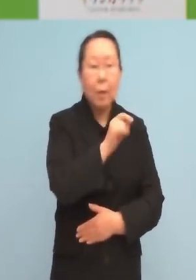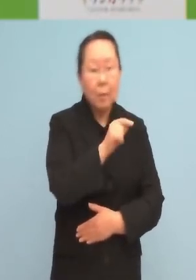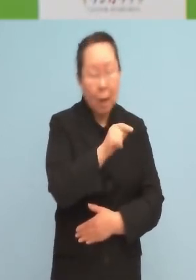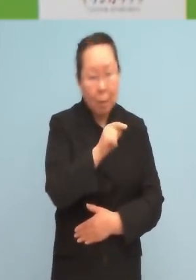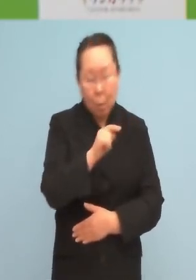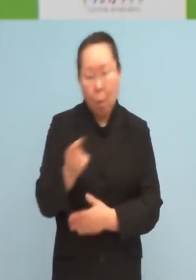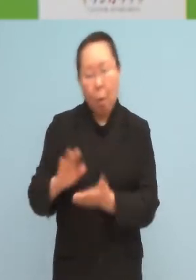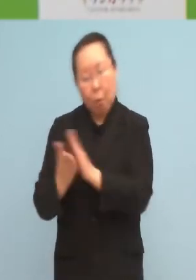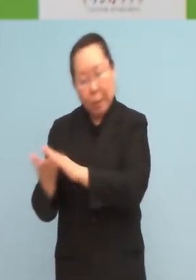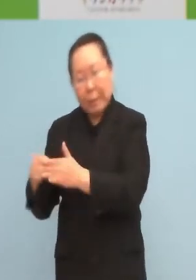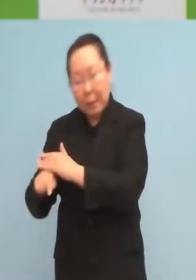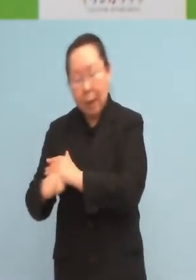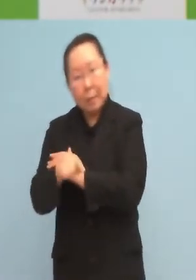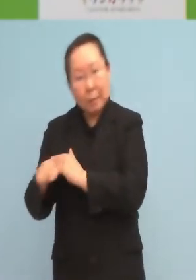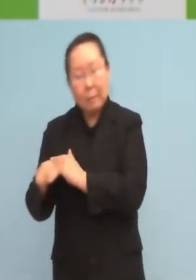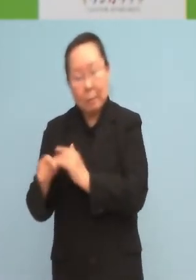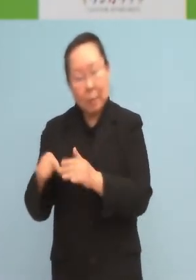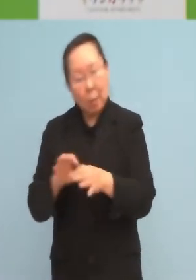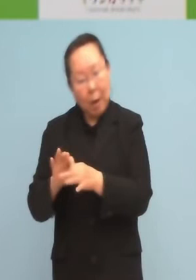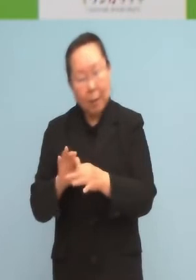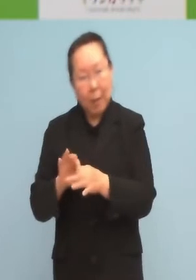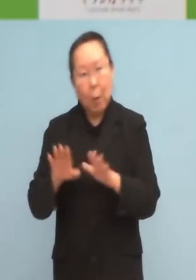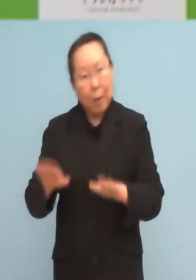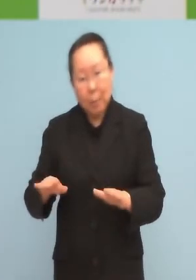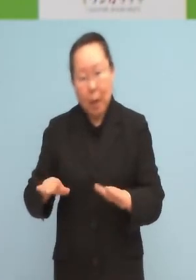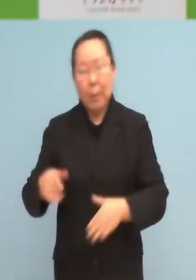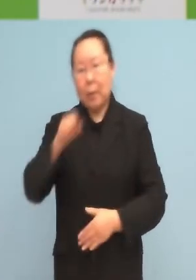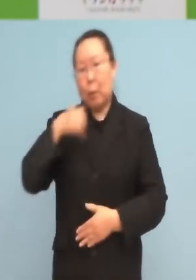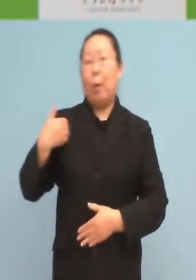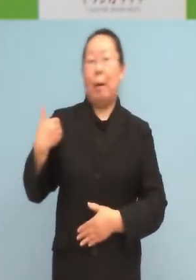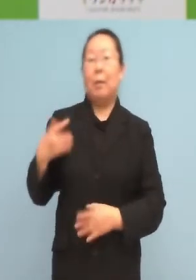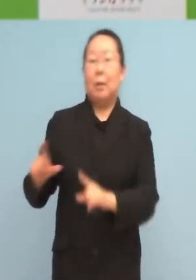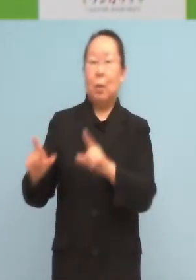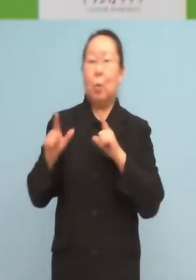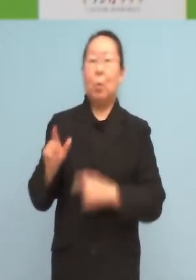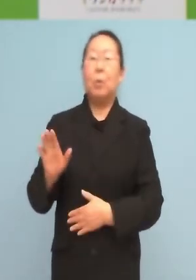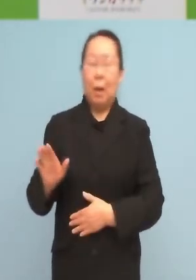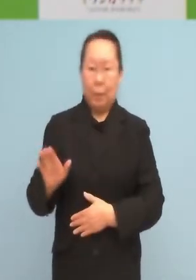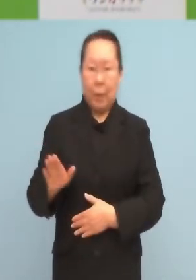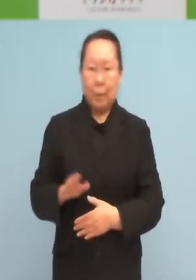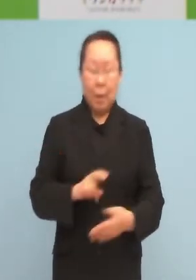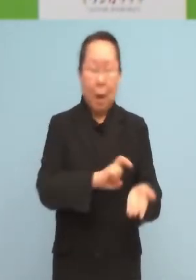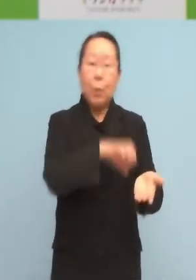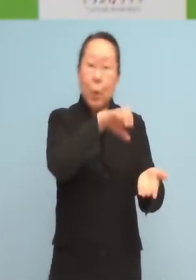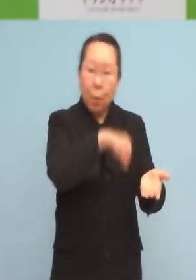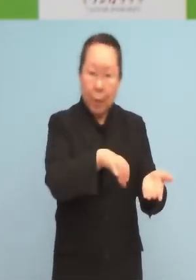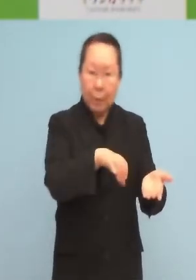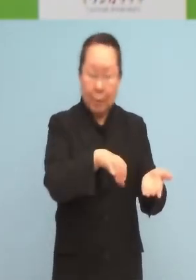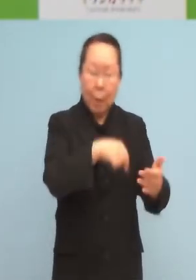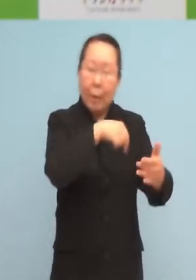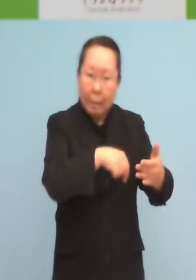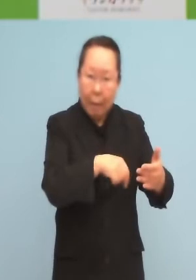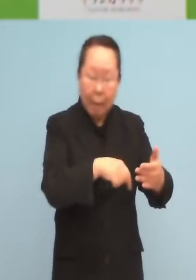今段階では不明というふうな報告も受けているところでありまして、病院では院内感染が疑われたことから